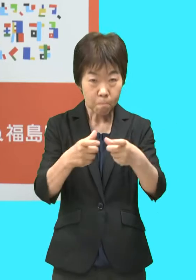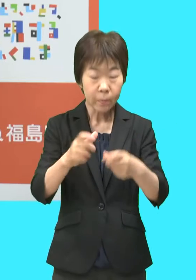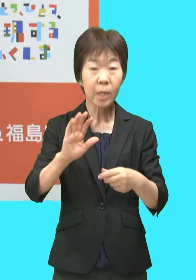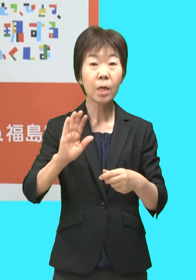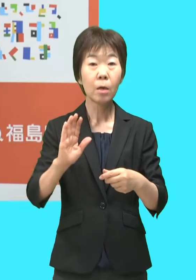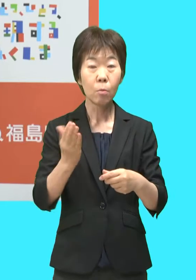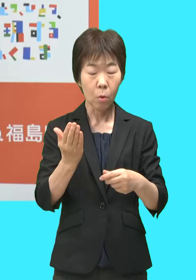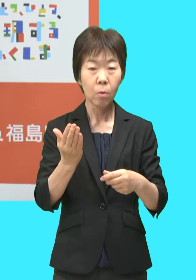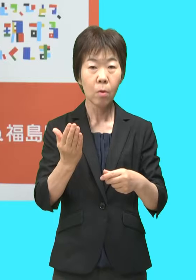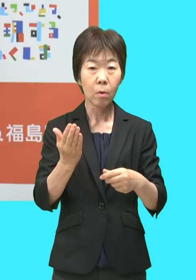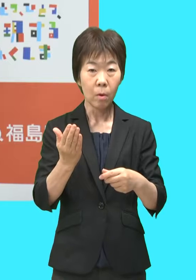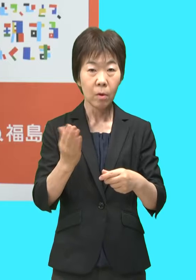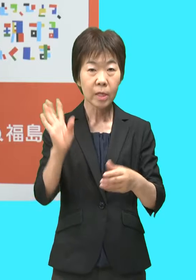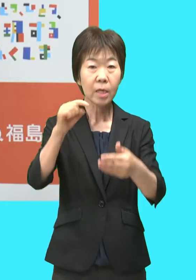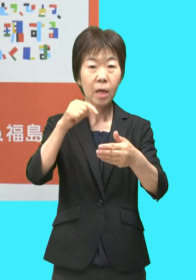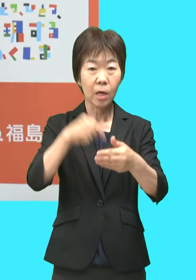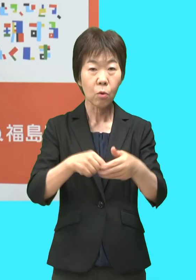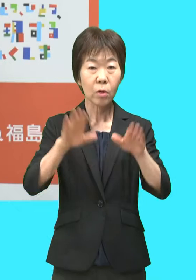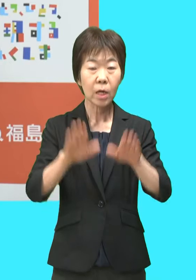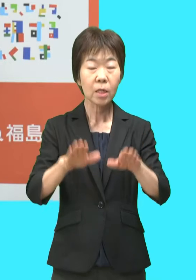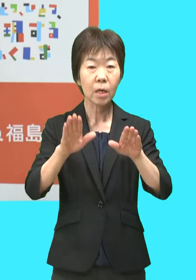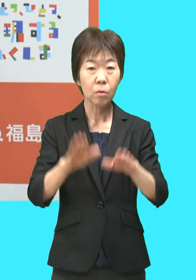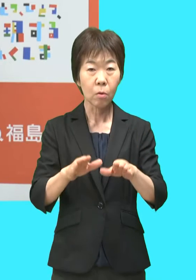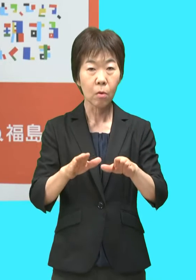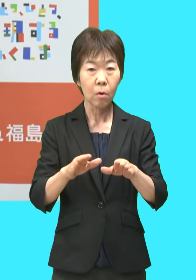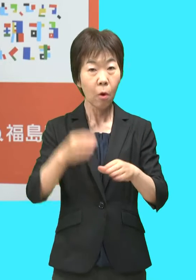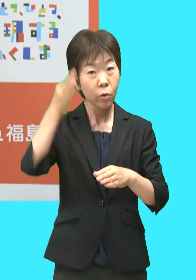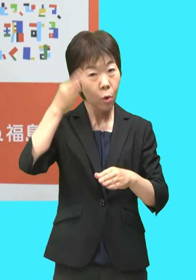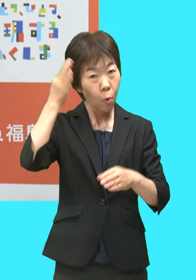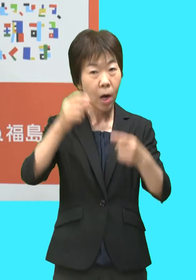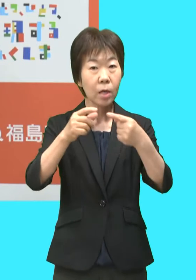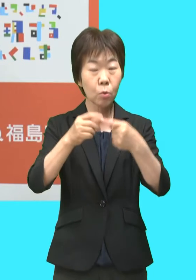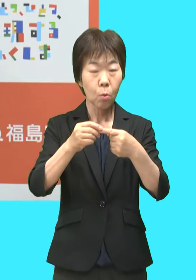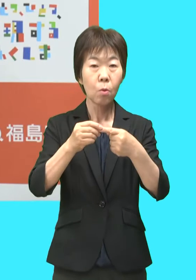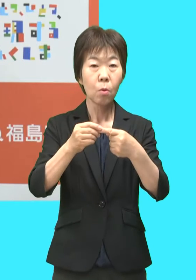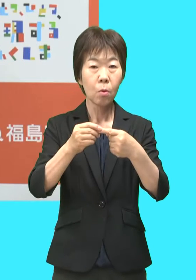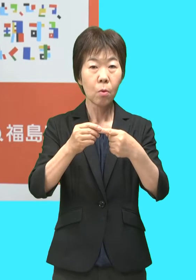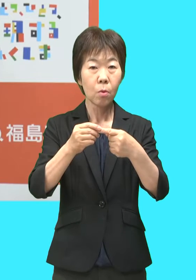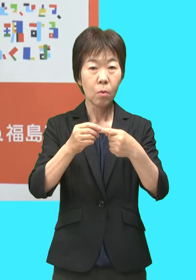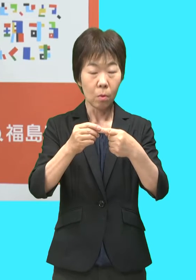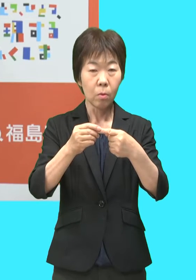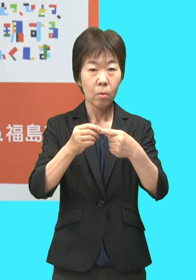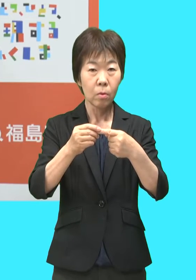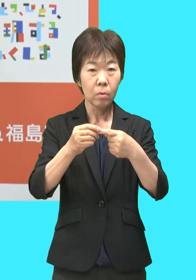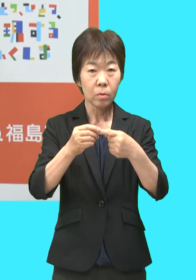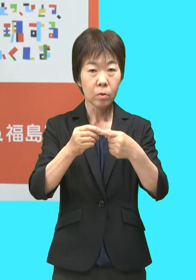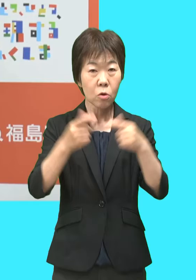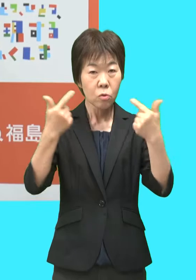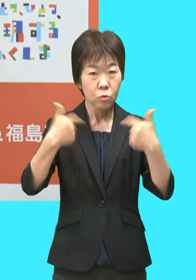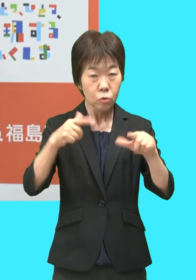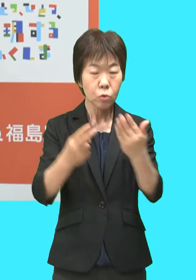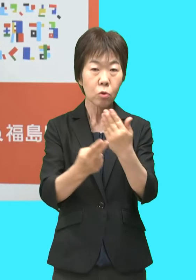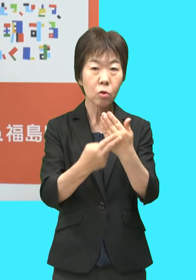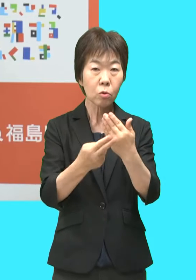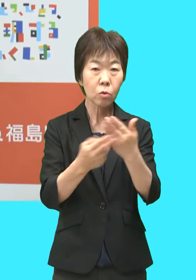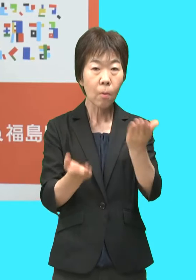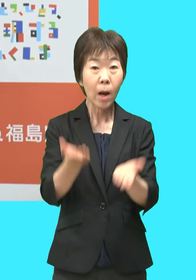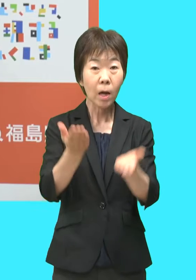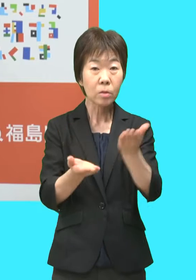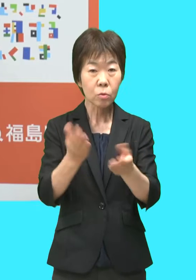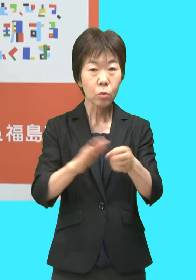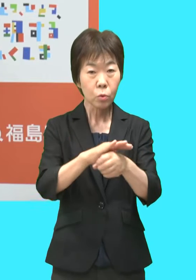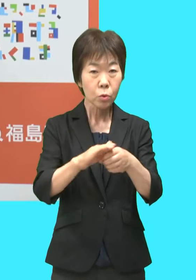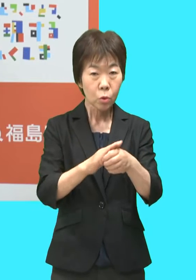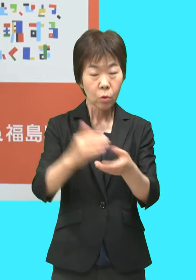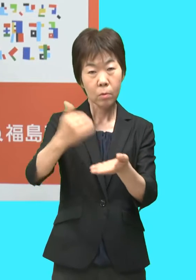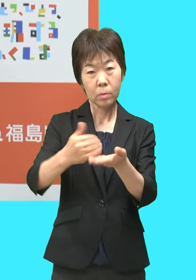、県内の現在の、評価と、あと知事は通常医療とのバランスっていうものを重視されてます